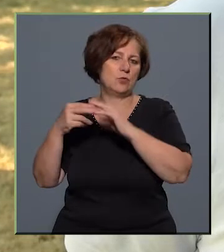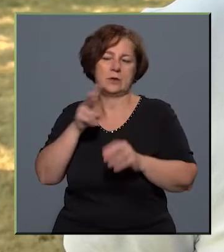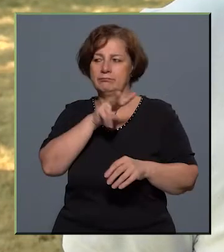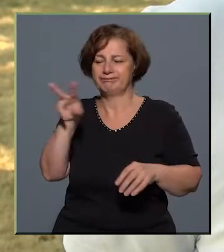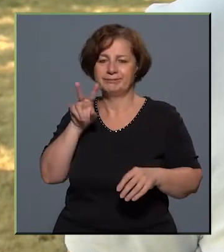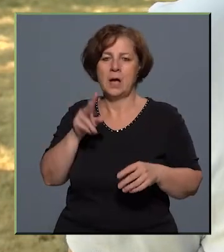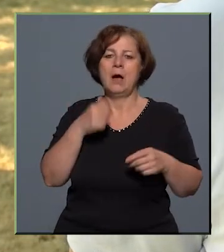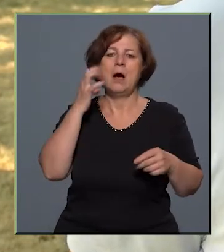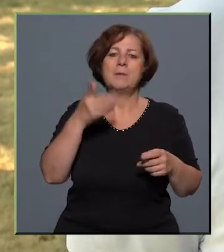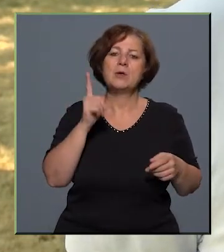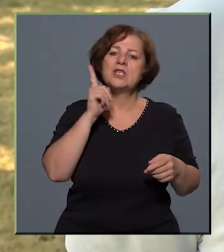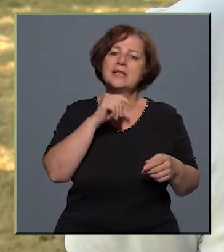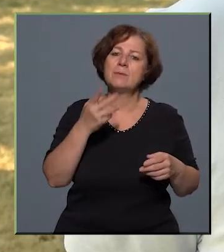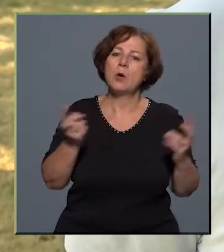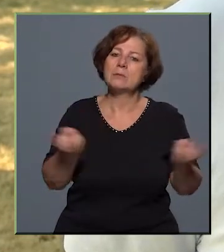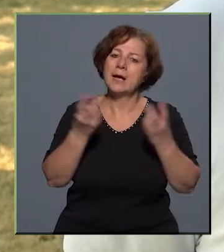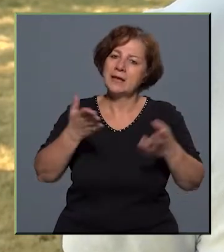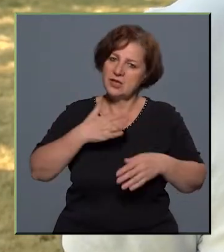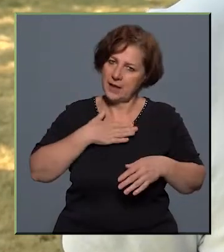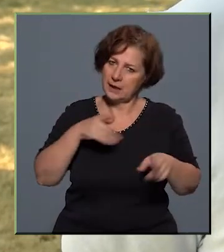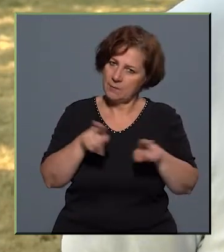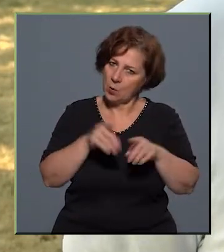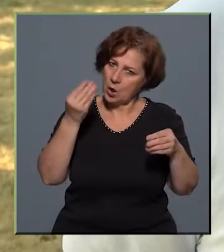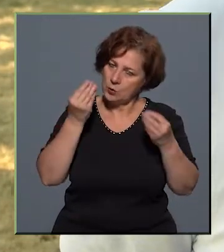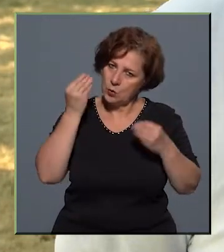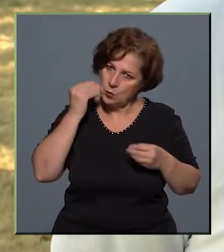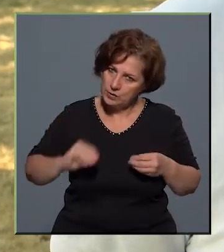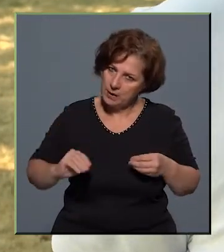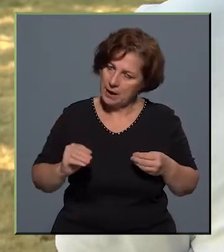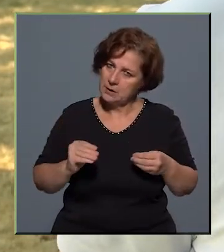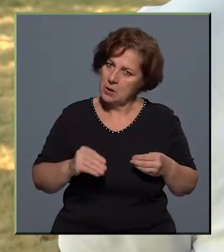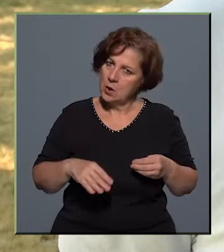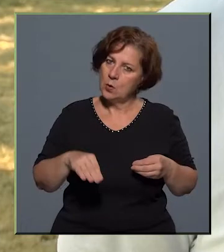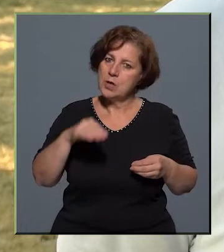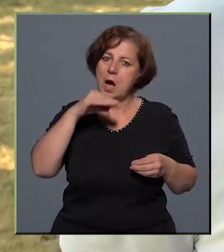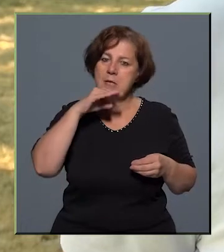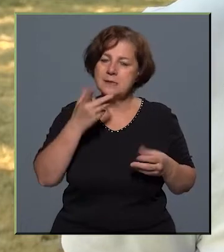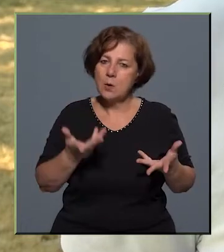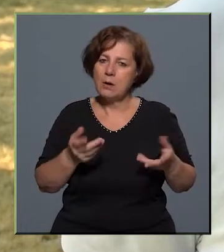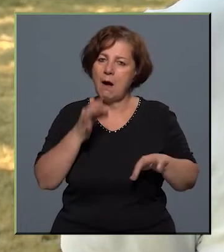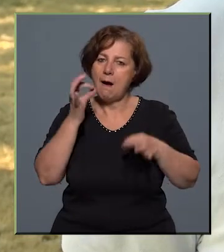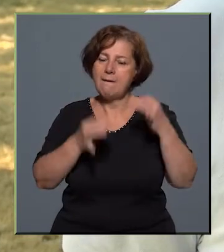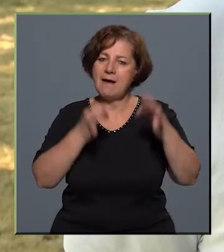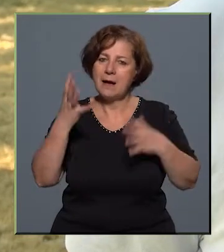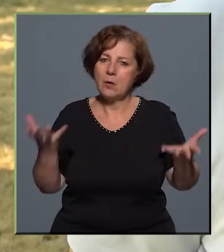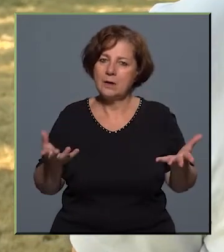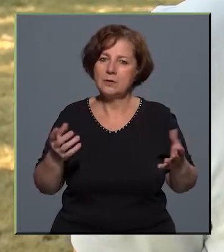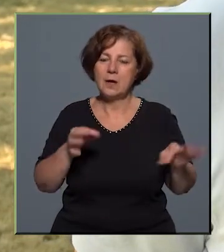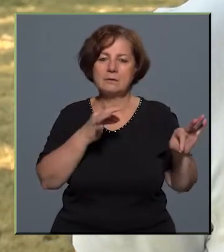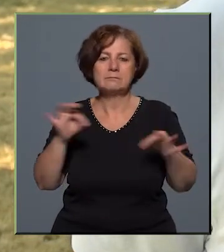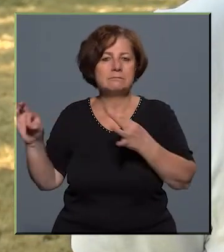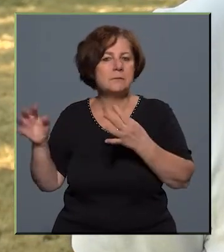vissza, amikor is Tibor megkeresett engem olyan ügyben, hogy a Szokka válogatottnak felkészülési lehetőséget